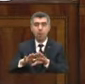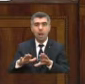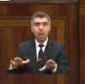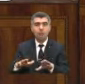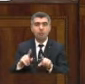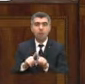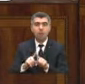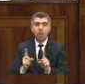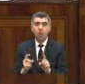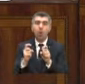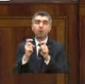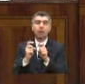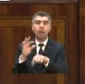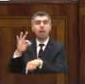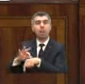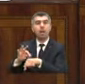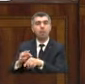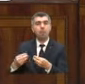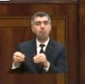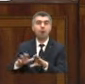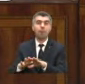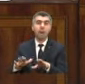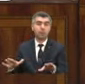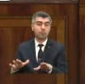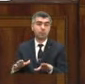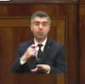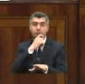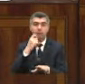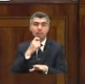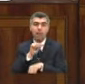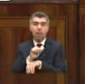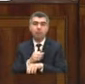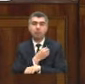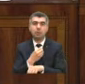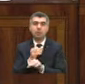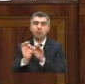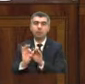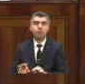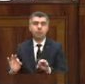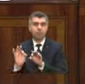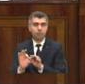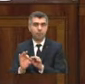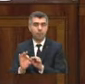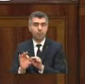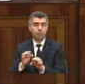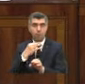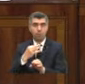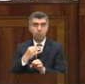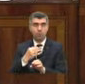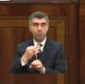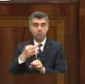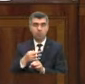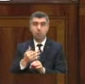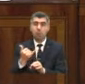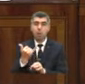المبيض في هاد شهر رمضان العظيم، لأن ما عندهاش التغطية الصحية، ولهذا راه عنده من الربع الأول الربع الثاني والربع